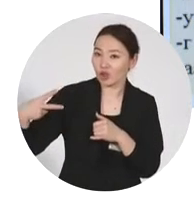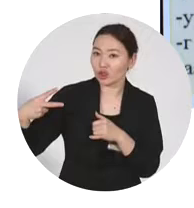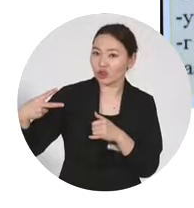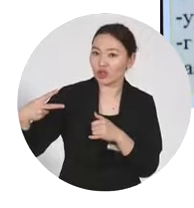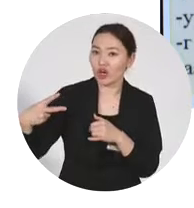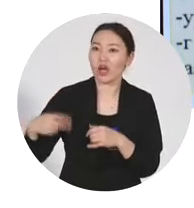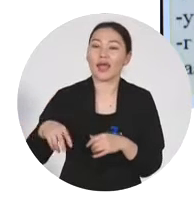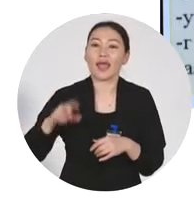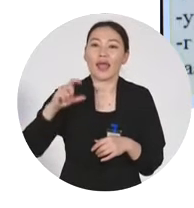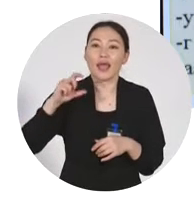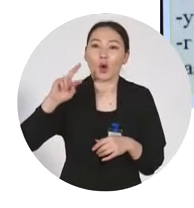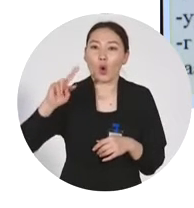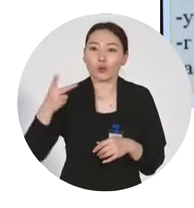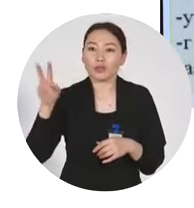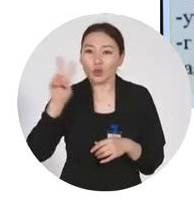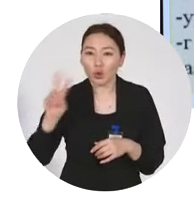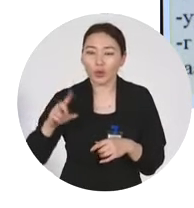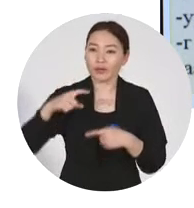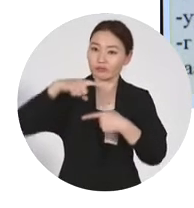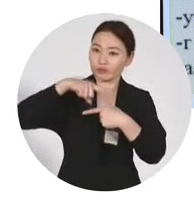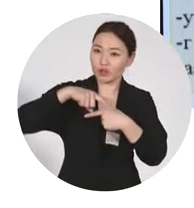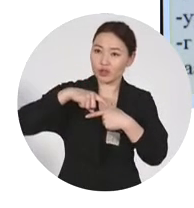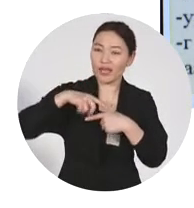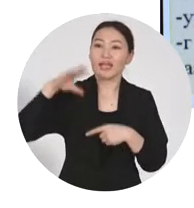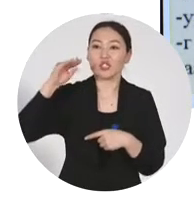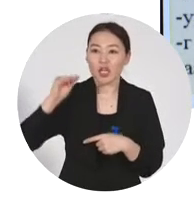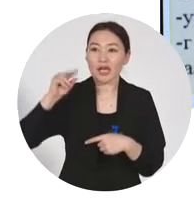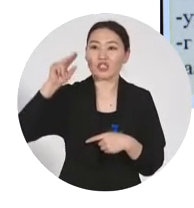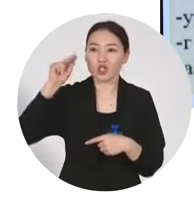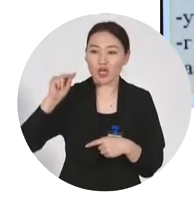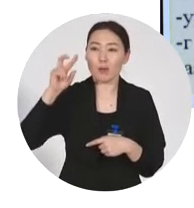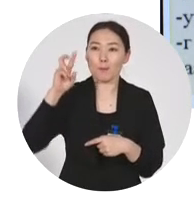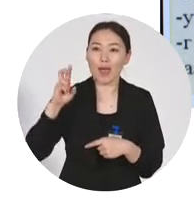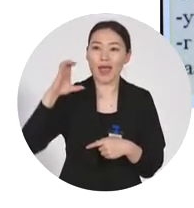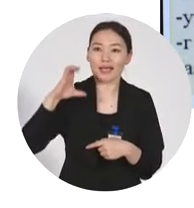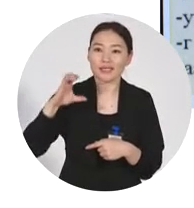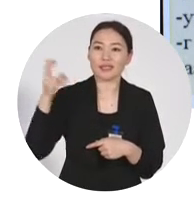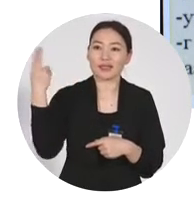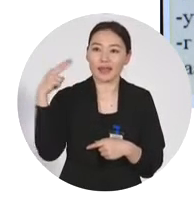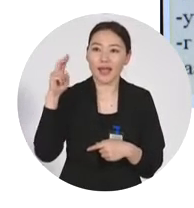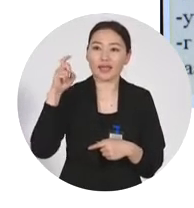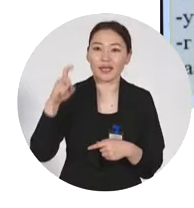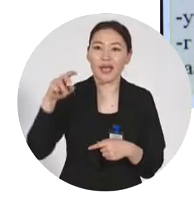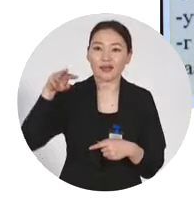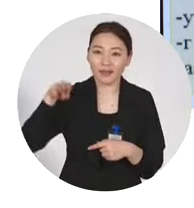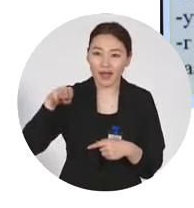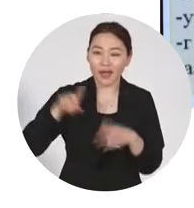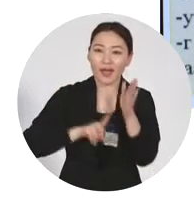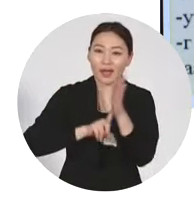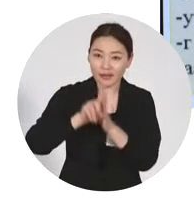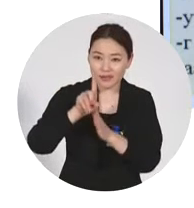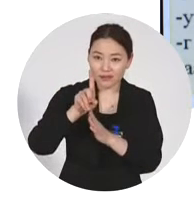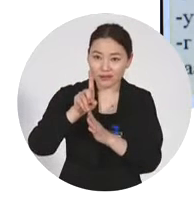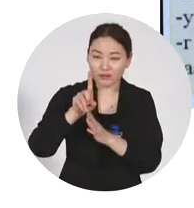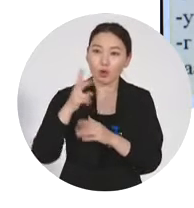ч, б, с, д, х, т гэсэн 7 гүйлгчээр хэлсэн байвал за тэр нөхцөл